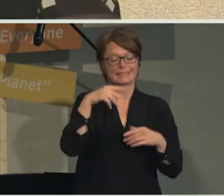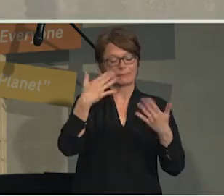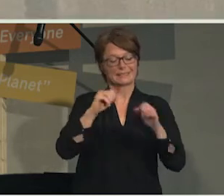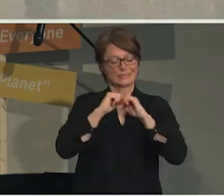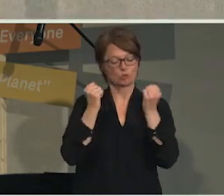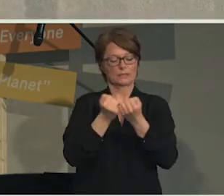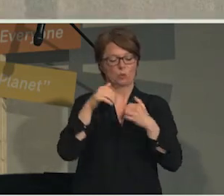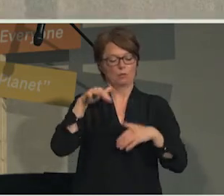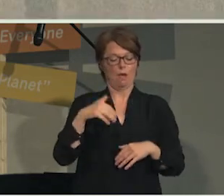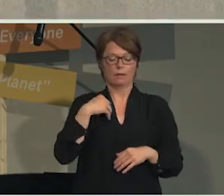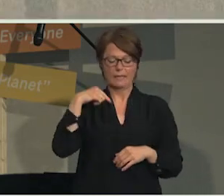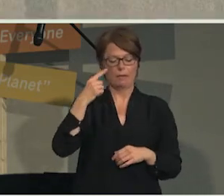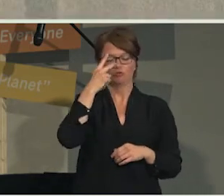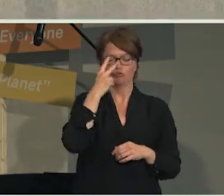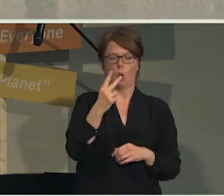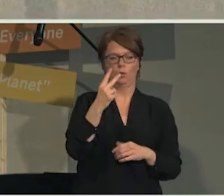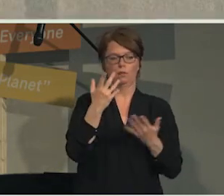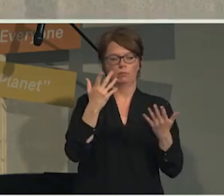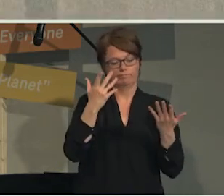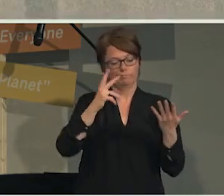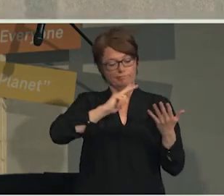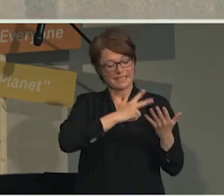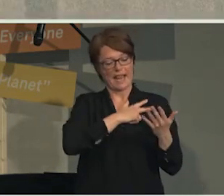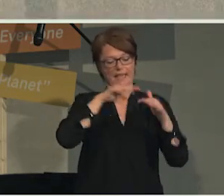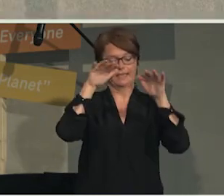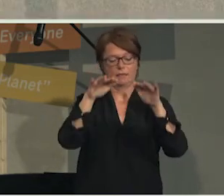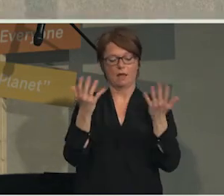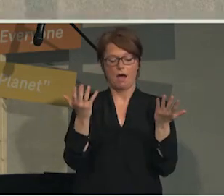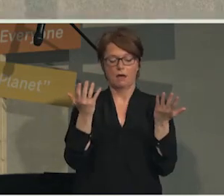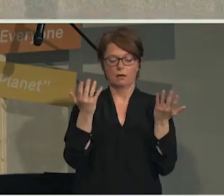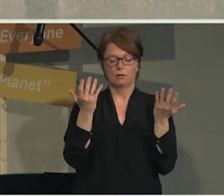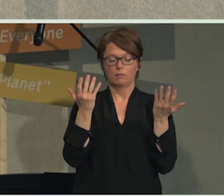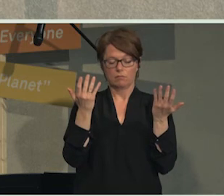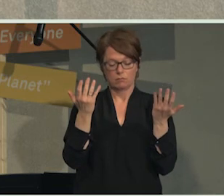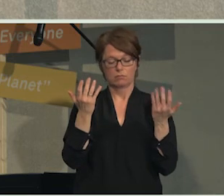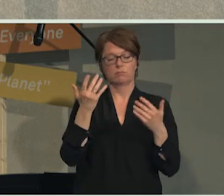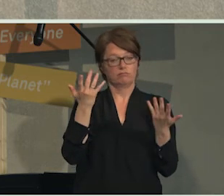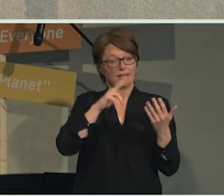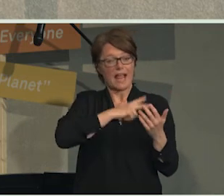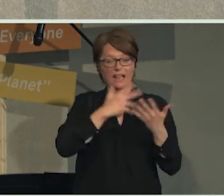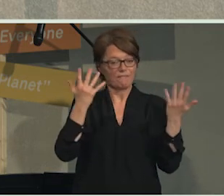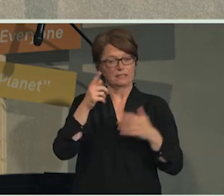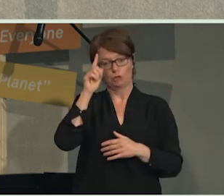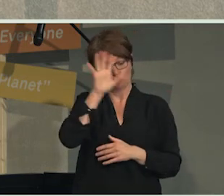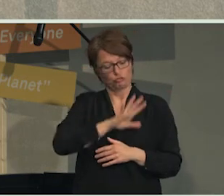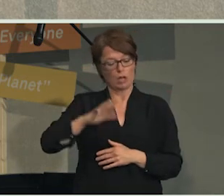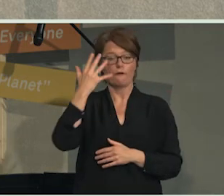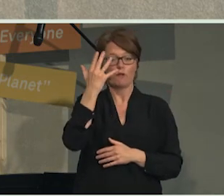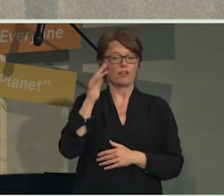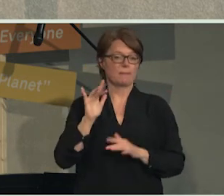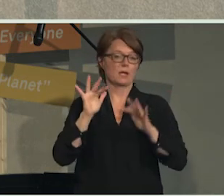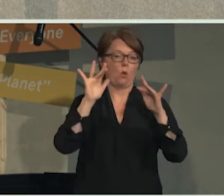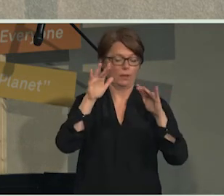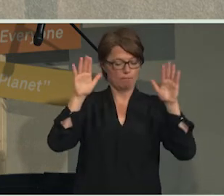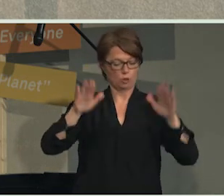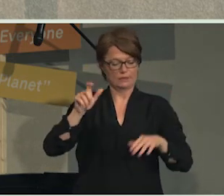und damit Demokratie an sich. Und dieser reaktionäre Backlash kommt nicht etwa nur vom